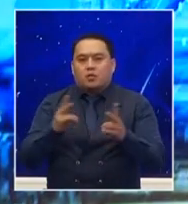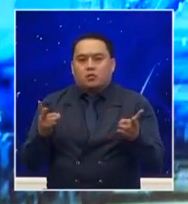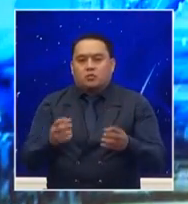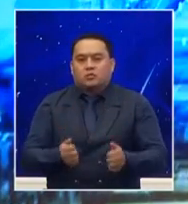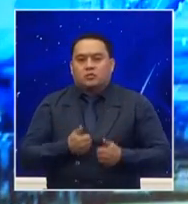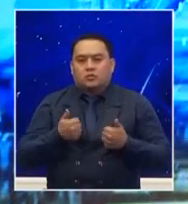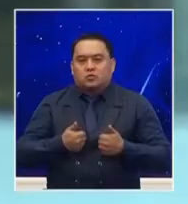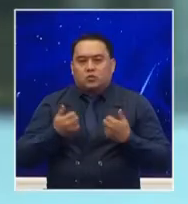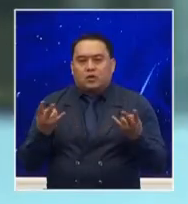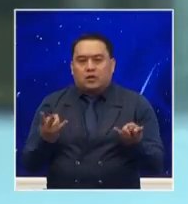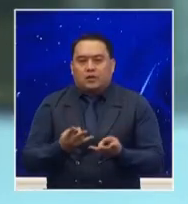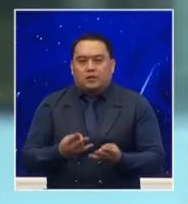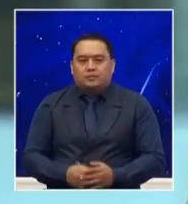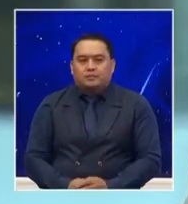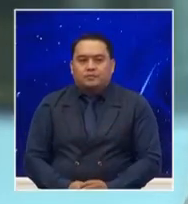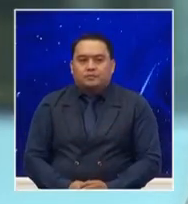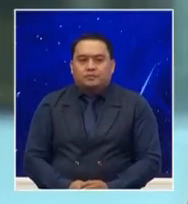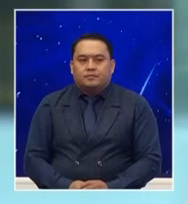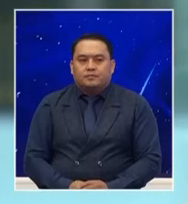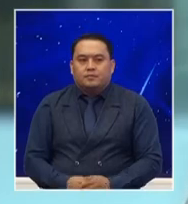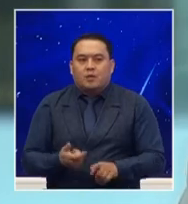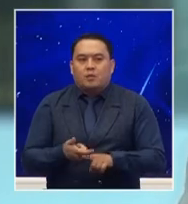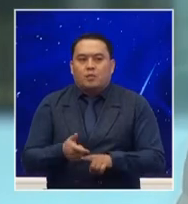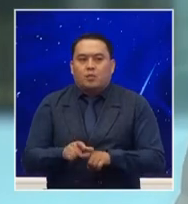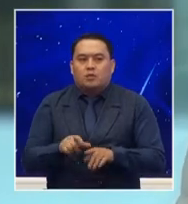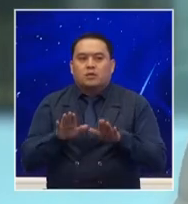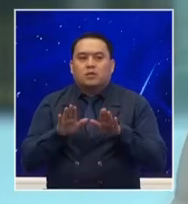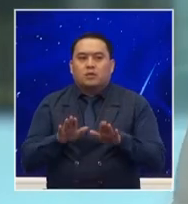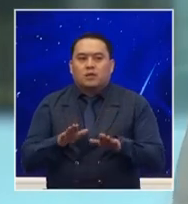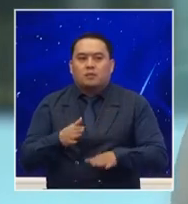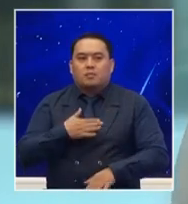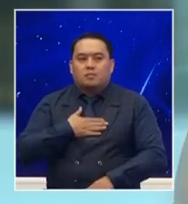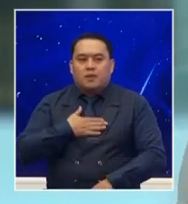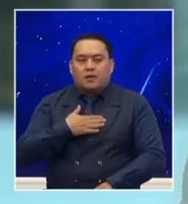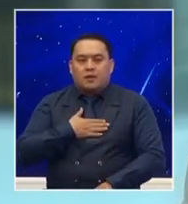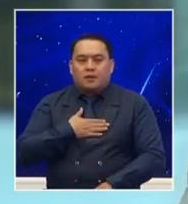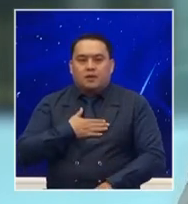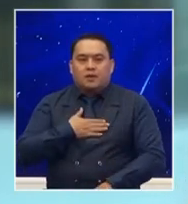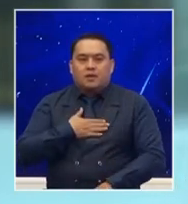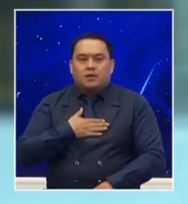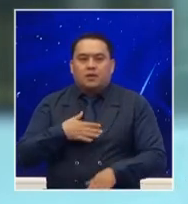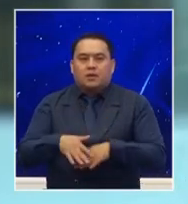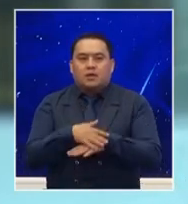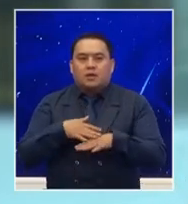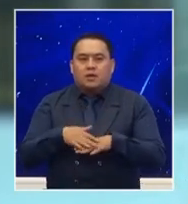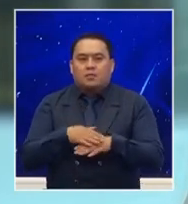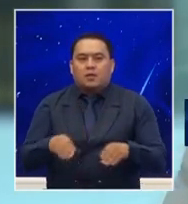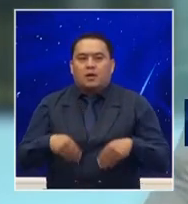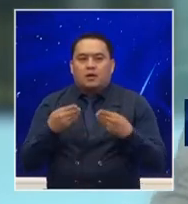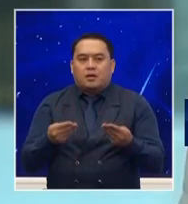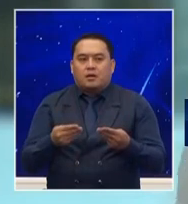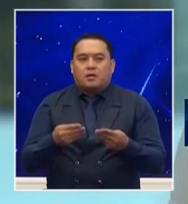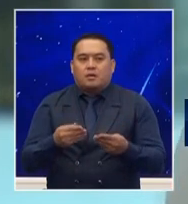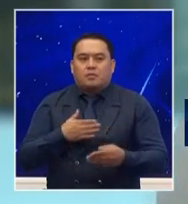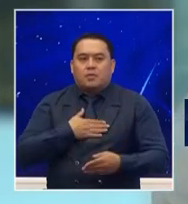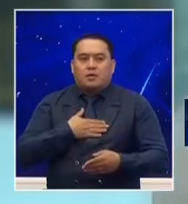тиіс. Бұл тек қана мен ел маған не берді демей, елге